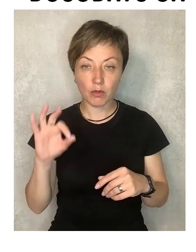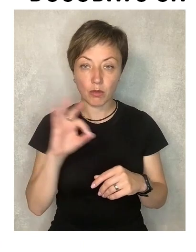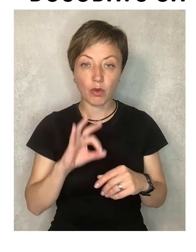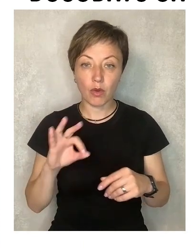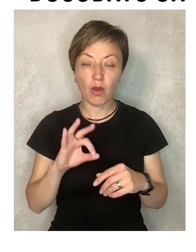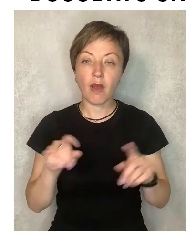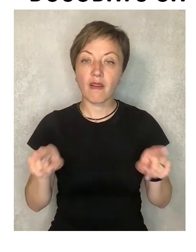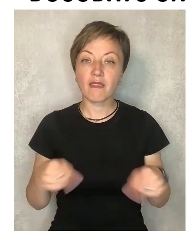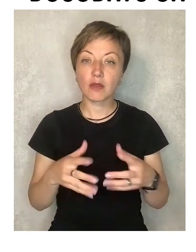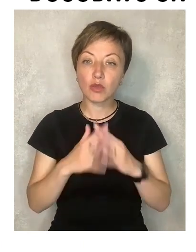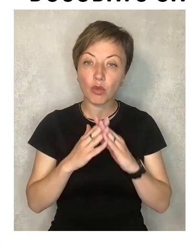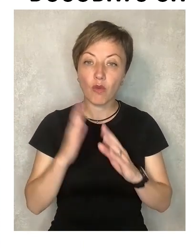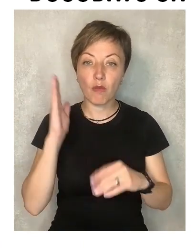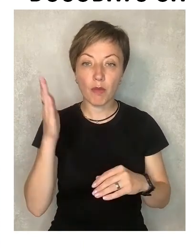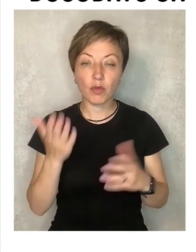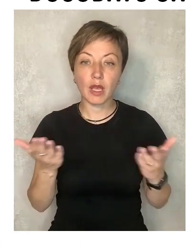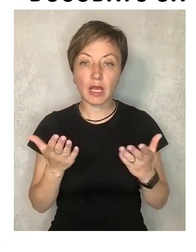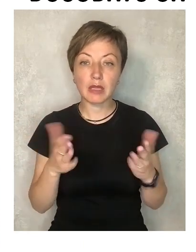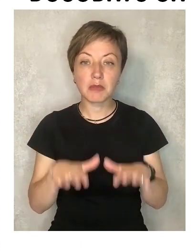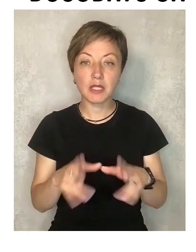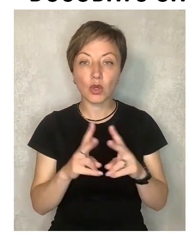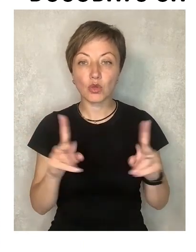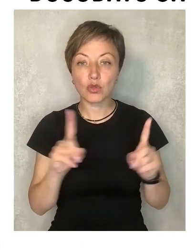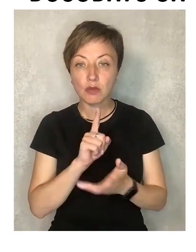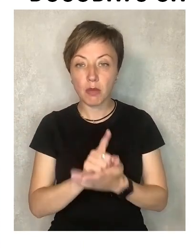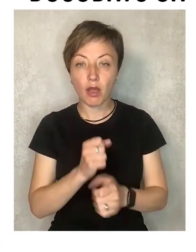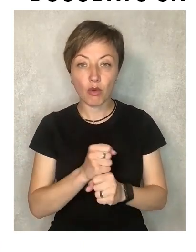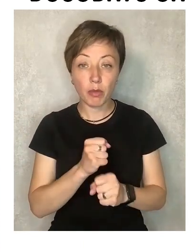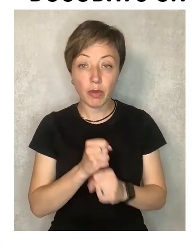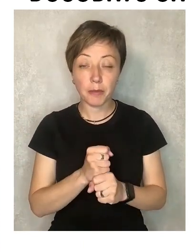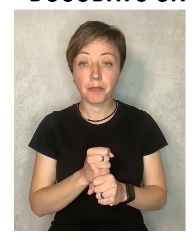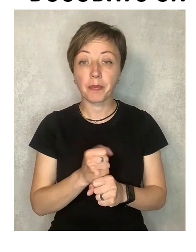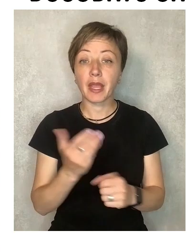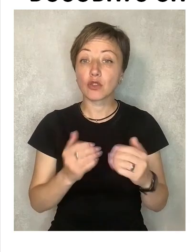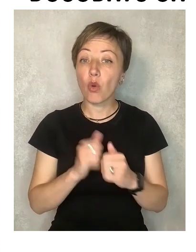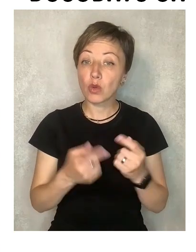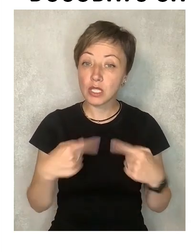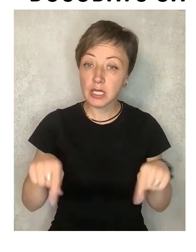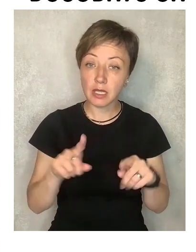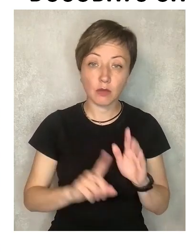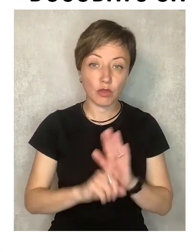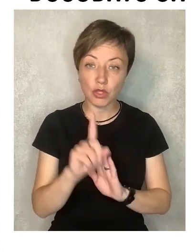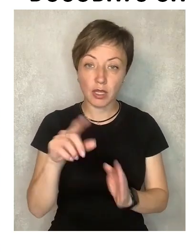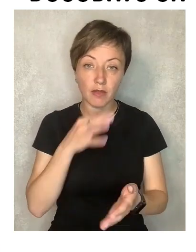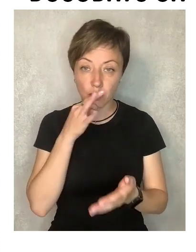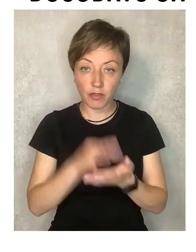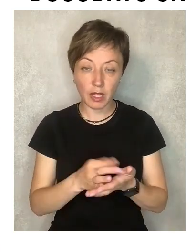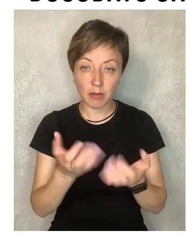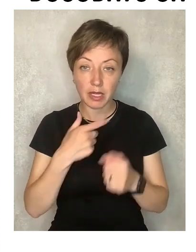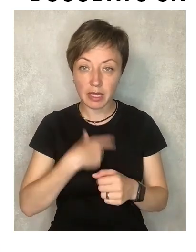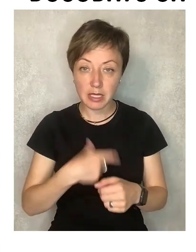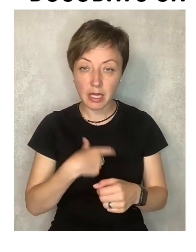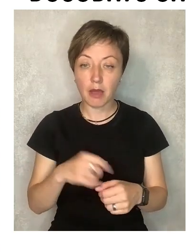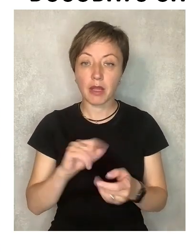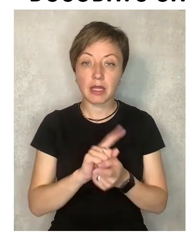відбудову, про якесь майбутнє, про якесь місце, де хтось щось має робити, і якщо кожен з нас не почне брати оцю відповідальність, не стане